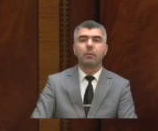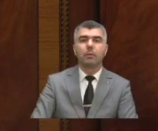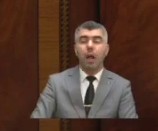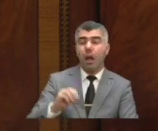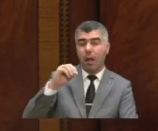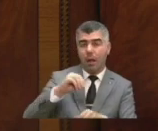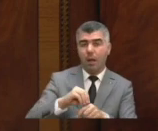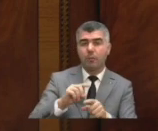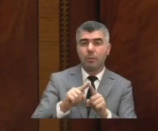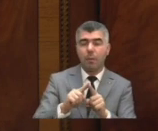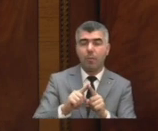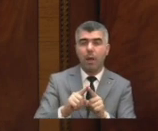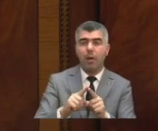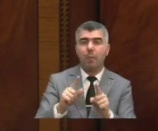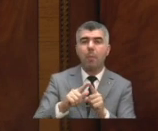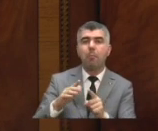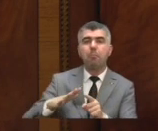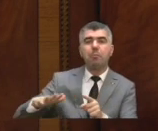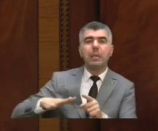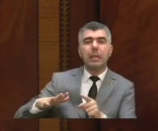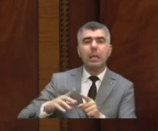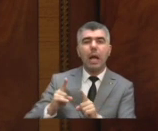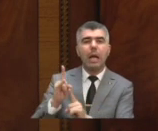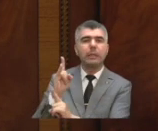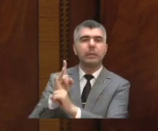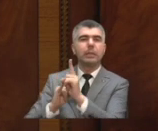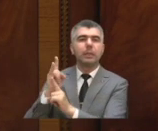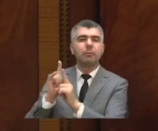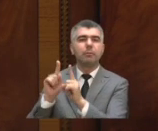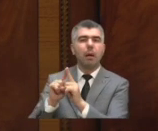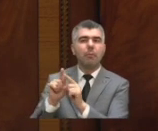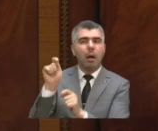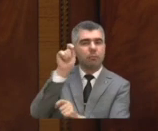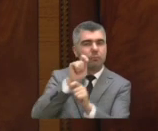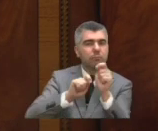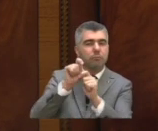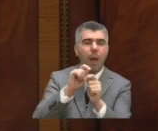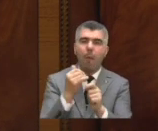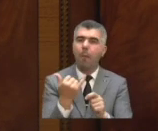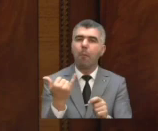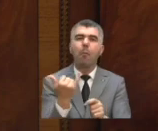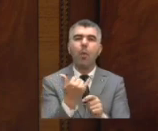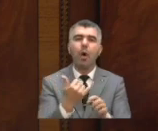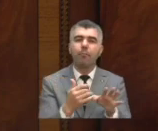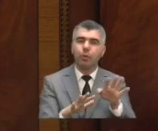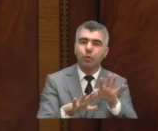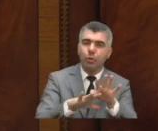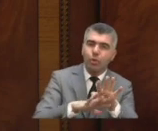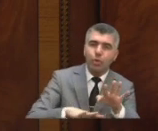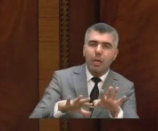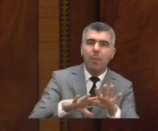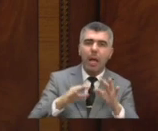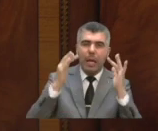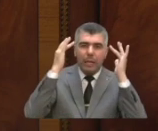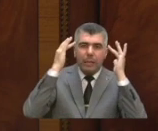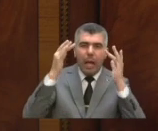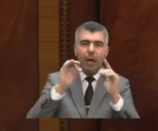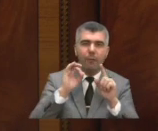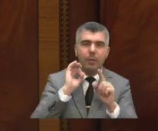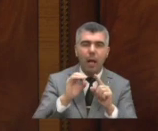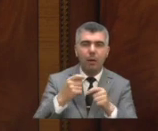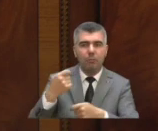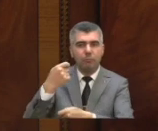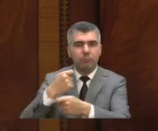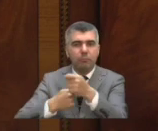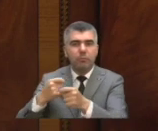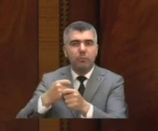تثمين المدن العتيقه بصفه خاصه لم لذلك من ابعاد اجتماعيه وثقافيه واقتصاديه